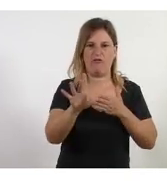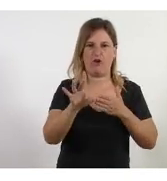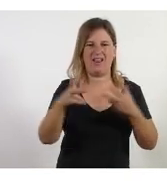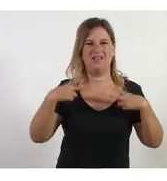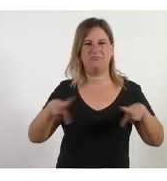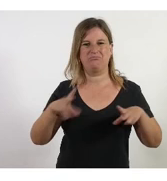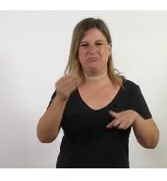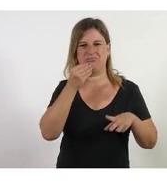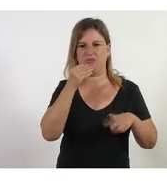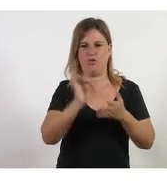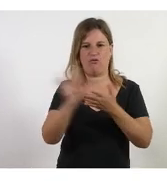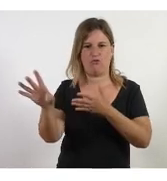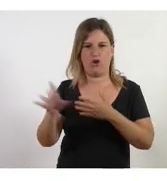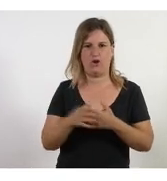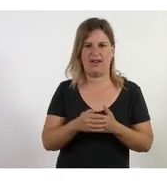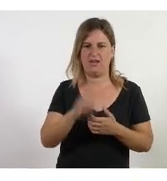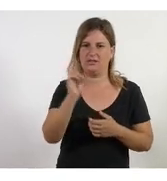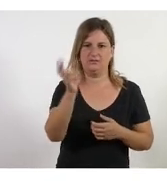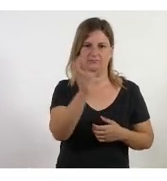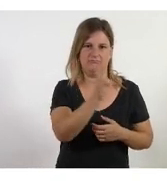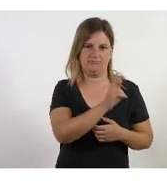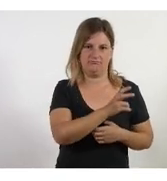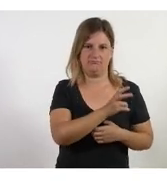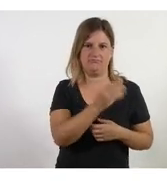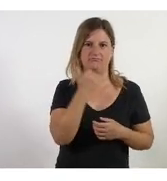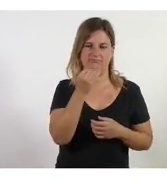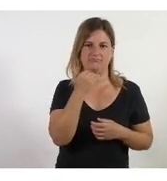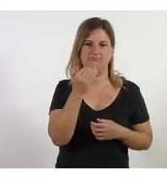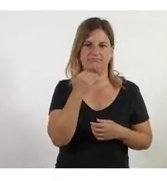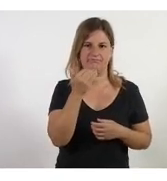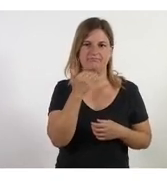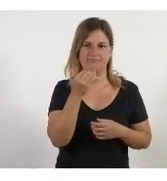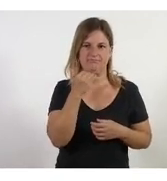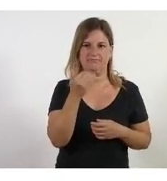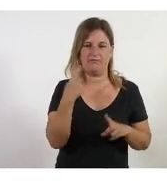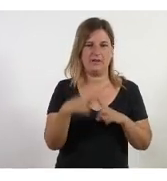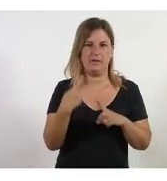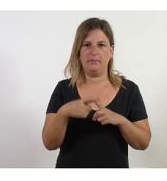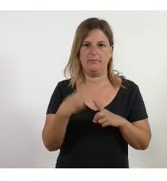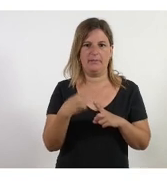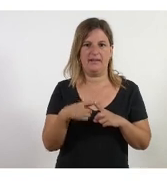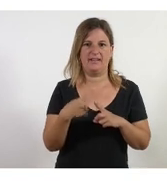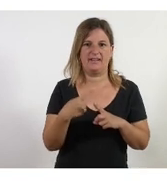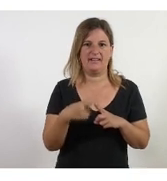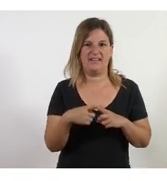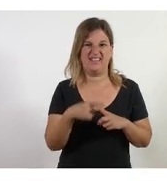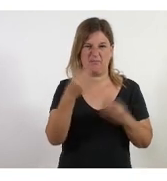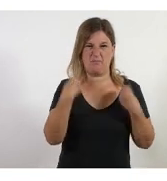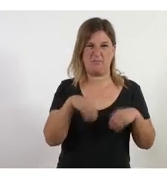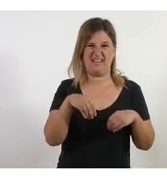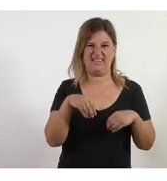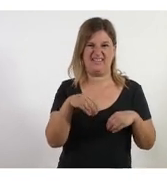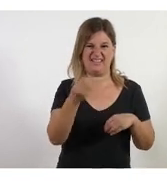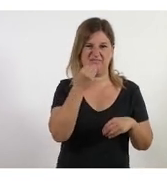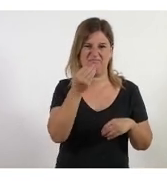precuinats, fora, no?, tantes altres coses que no permeten que el nostre organisme